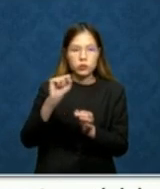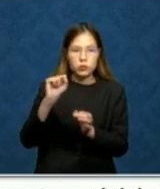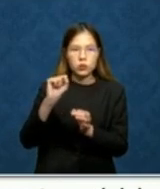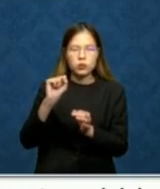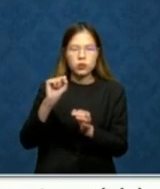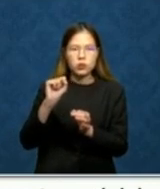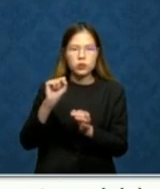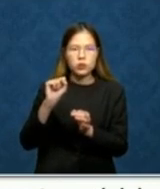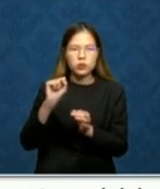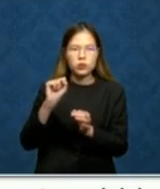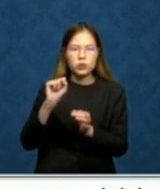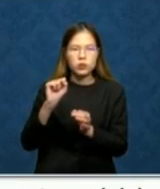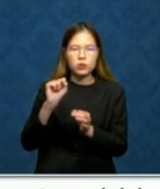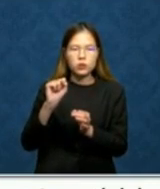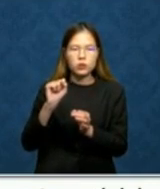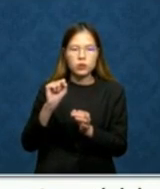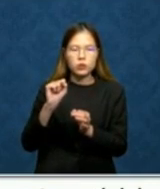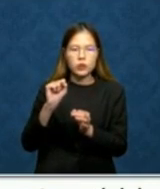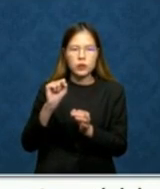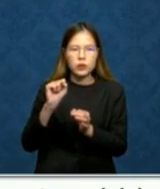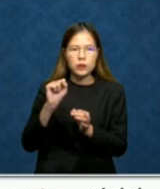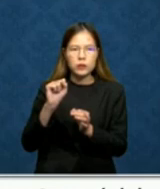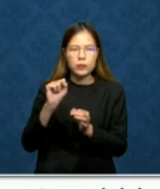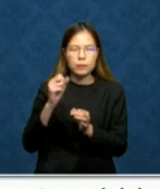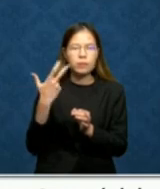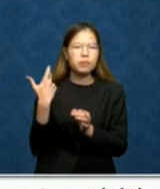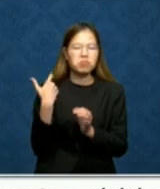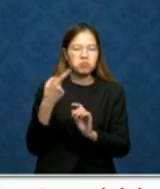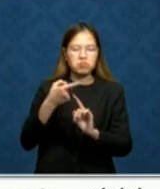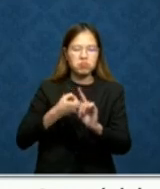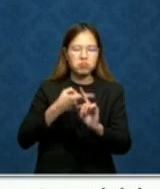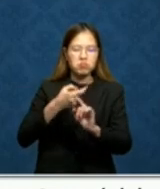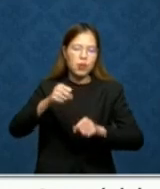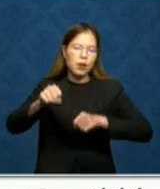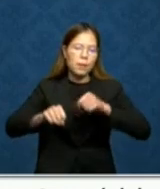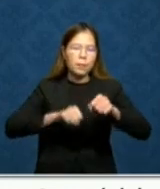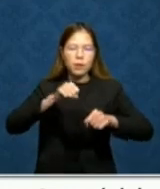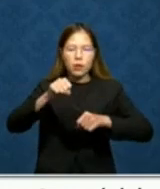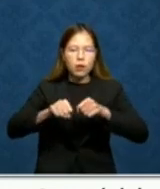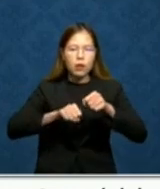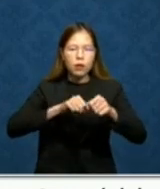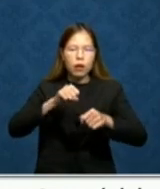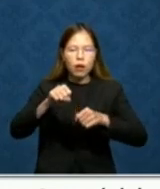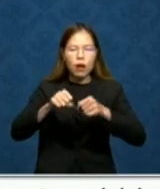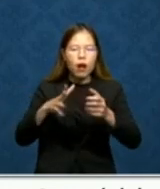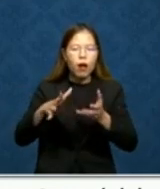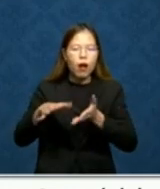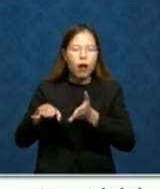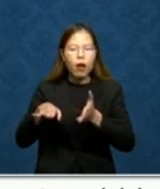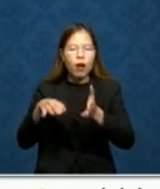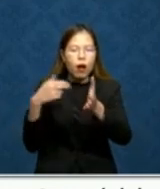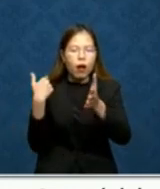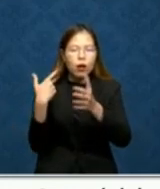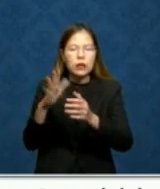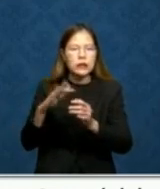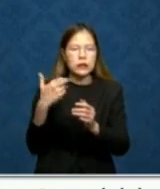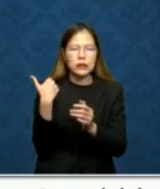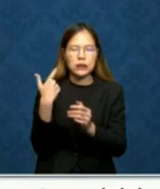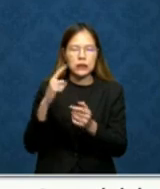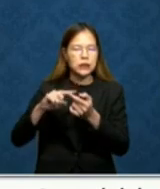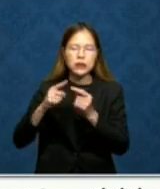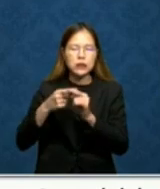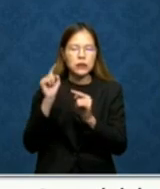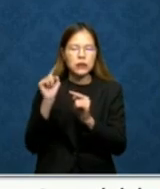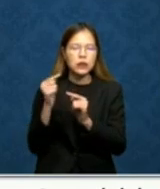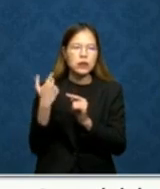นการคุกคามออนไลน์เป็นจำนวนมากนะคะใน3เดือนเนี่ยเธอโดนข้อความที่ดูหมิ่นความเป็นคุณค่าของมนุษย์ของเธอและโดนโจ